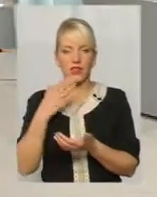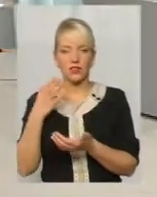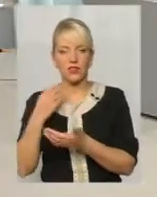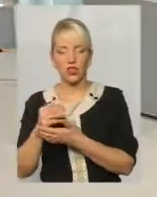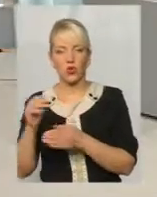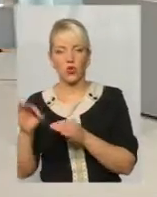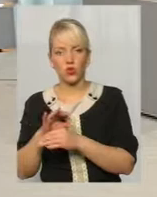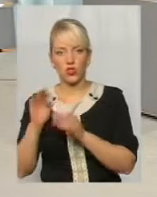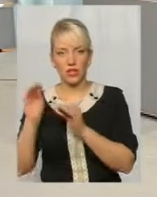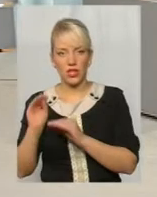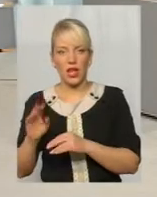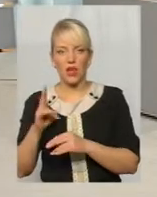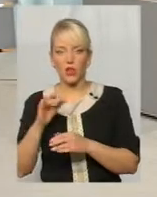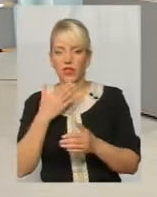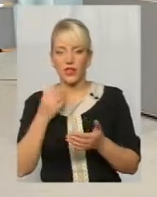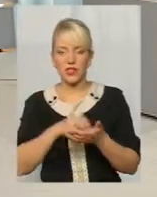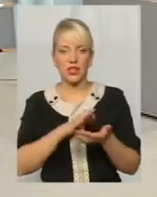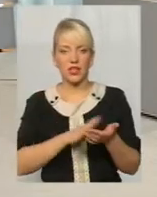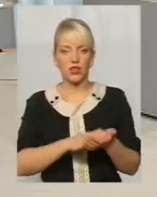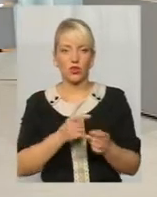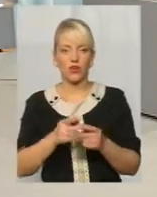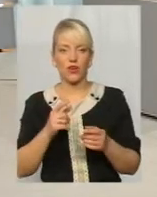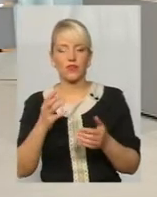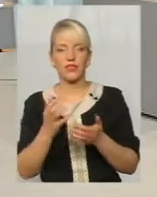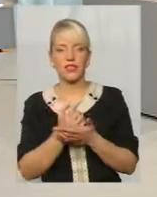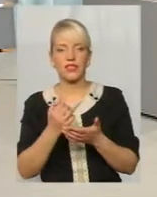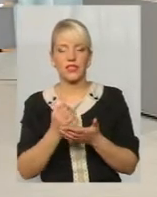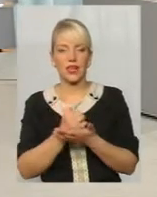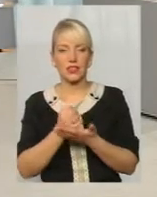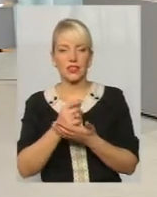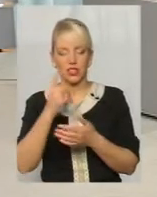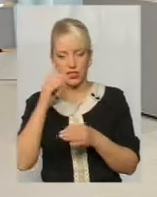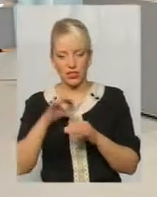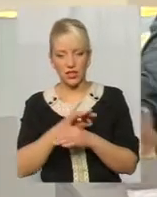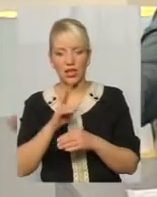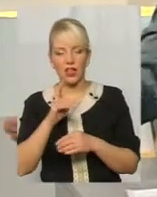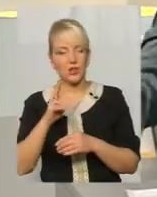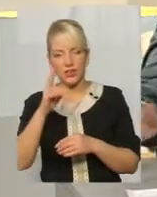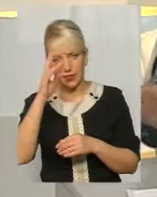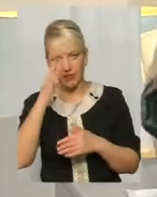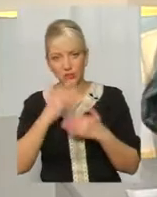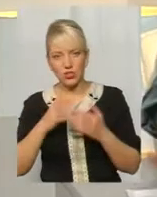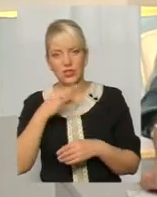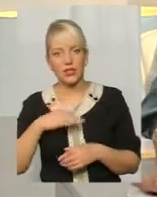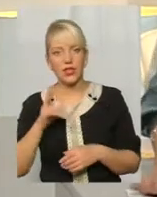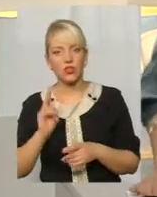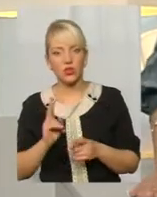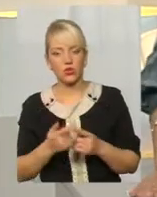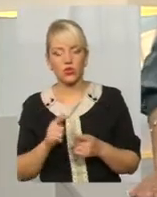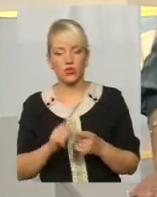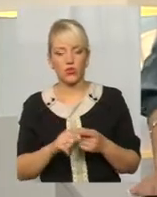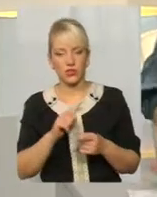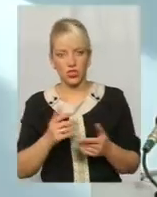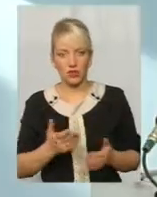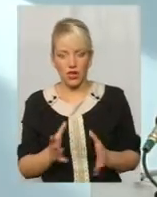не задекларував статки сина, який живе разом з ним на одній житловій площі, або навіть зареєстрований, можливо, і не живе, це вже є правопорушення,